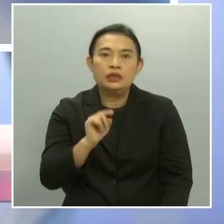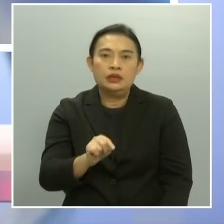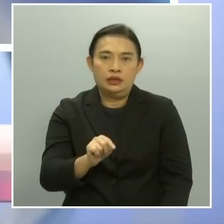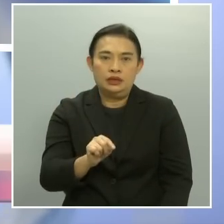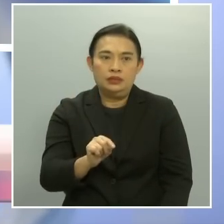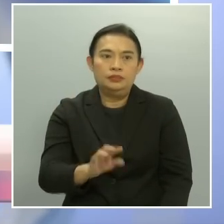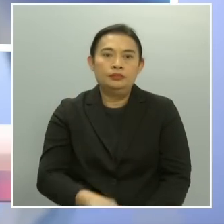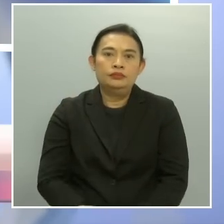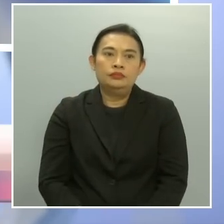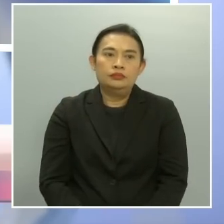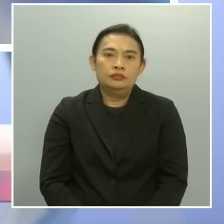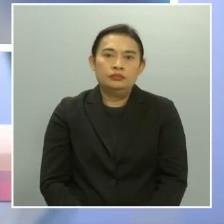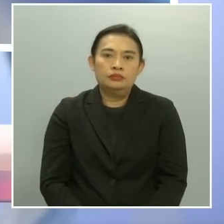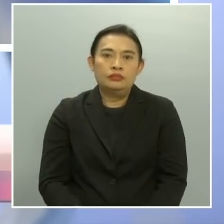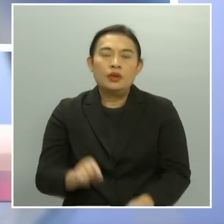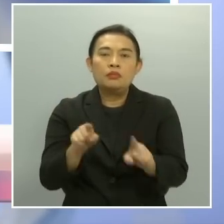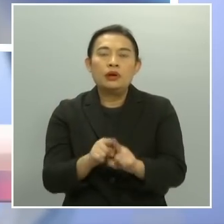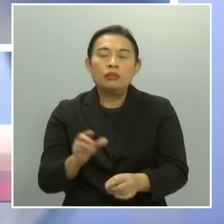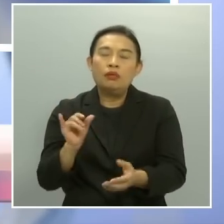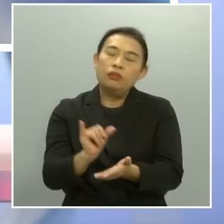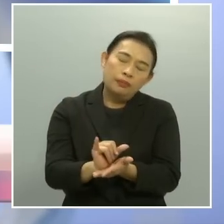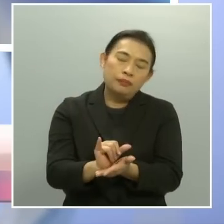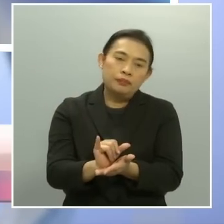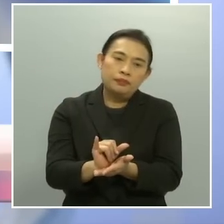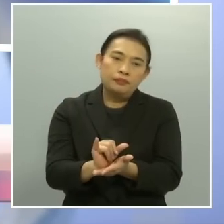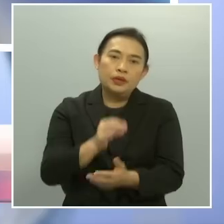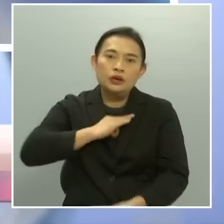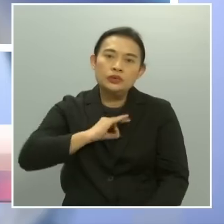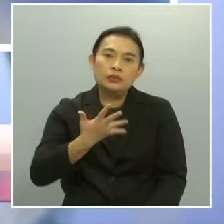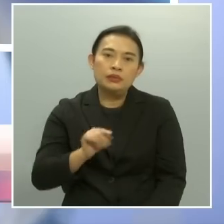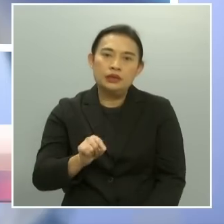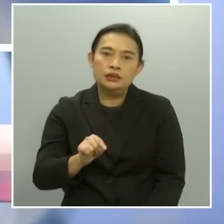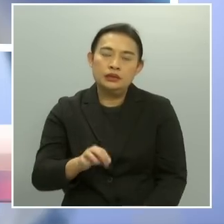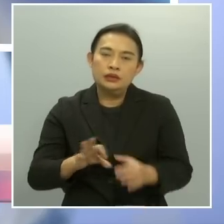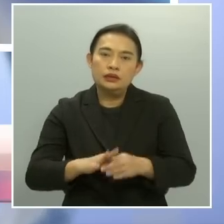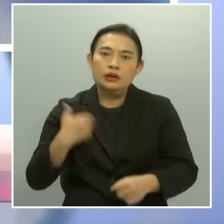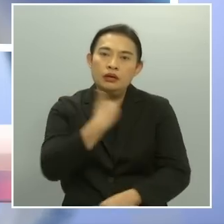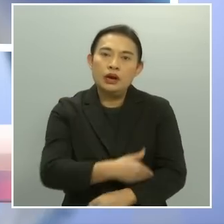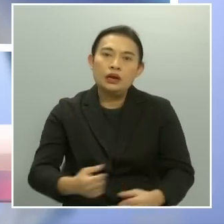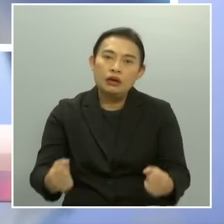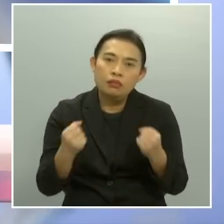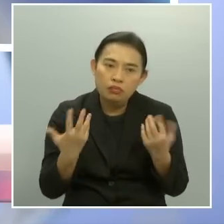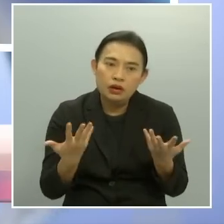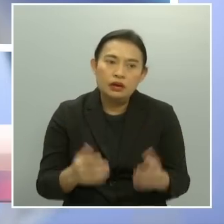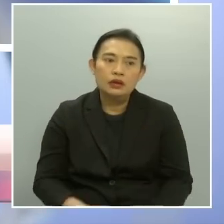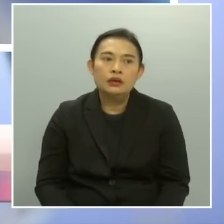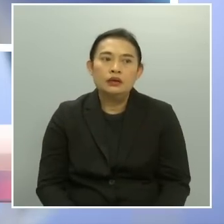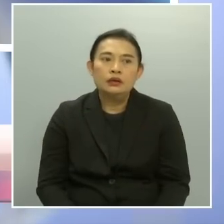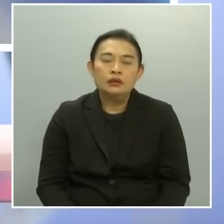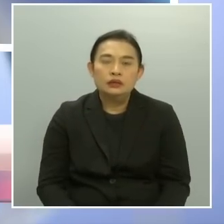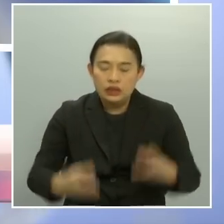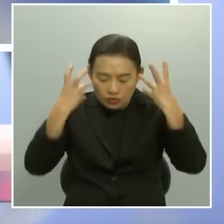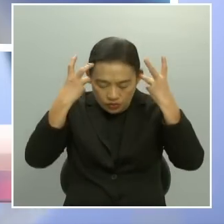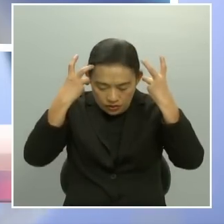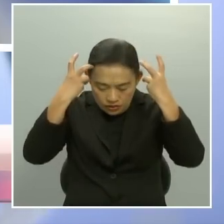ไม่ได้นอนไม่ได้ทานแล้วก็มันก็เลยเหมือนกับวูบอะค่ะเหมือนกับหมดสติแล้วก็ร่างกายมันก็อ่อนแอจากความเครียดที่สะสมมาหล